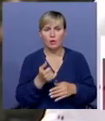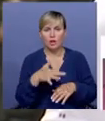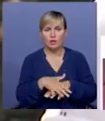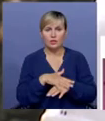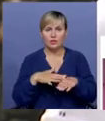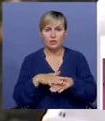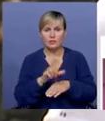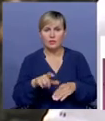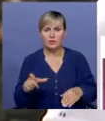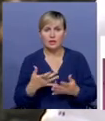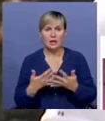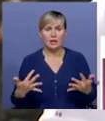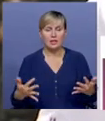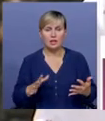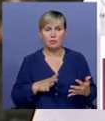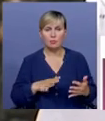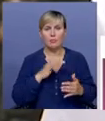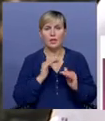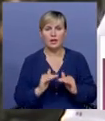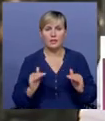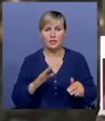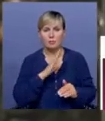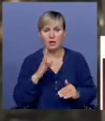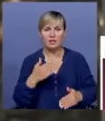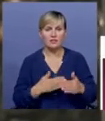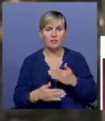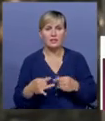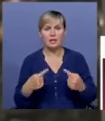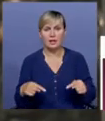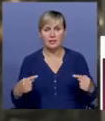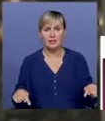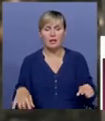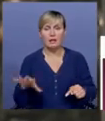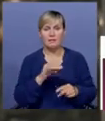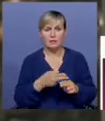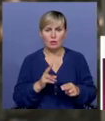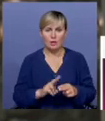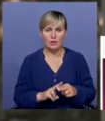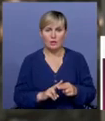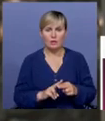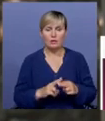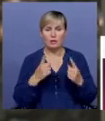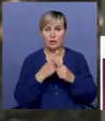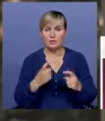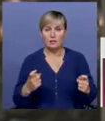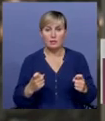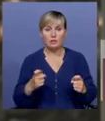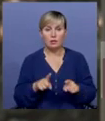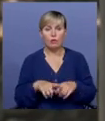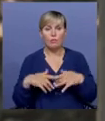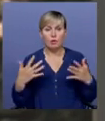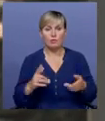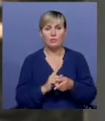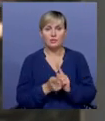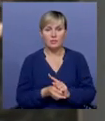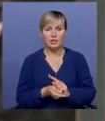социально уязвимых групп населения, от многодетных матерей, инвалидов и так далее. Все это вот как раз-таки свидетельствует именно вот о таком большом